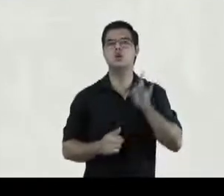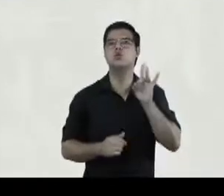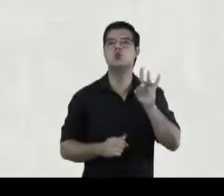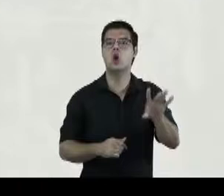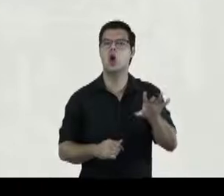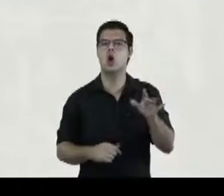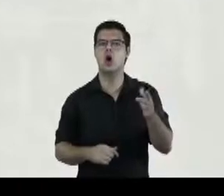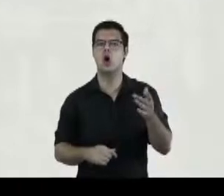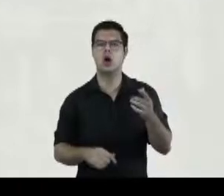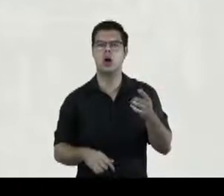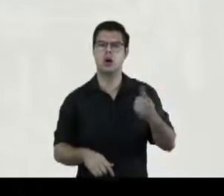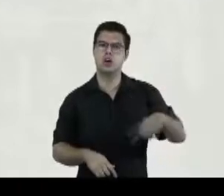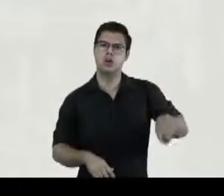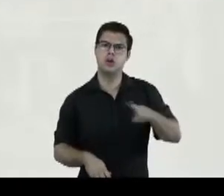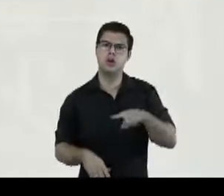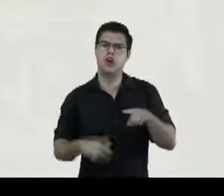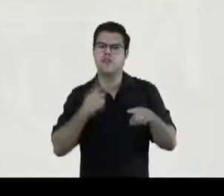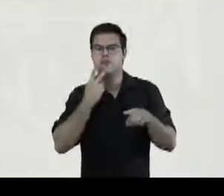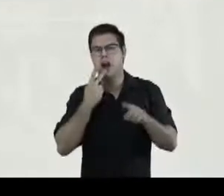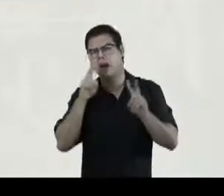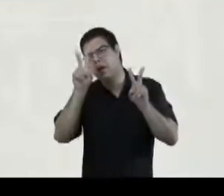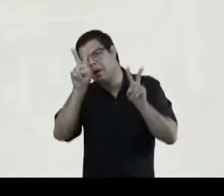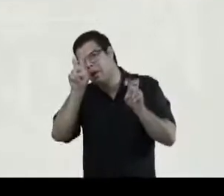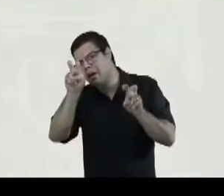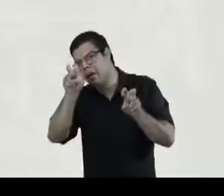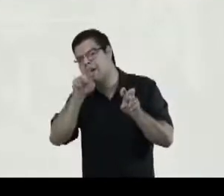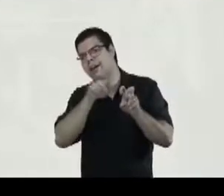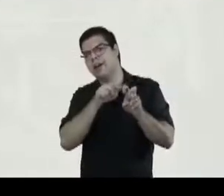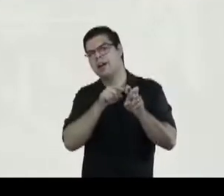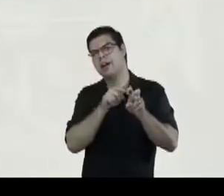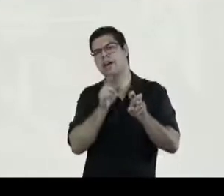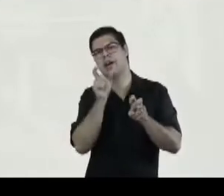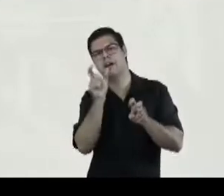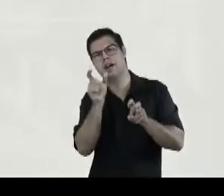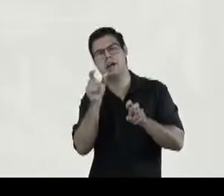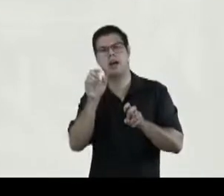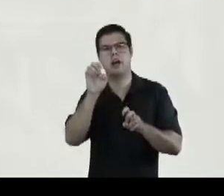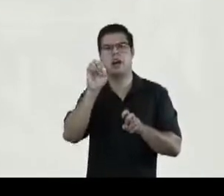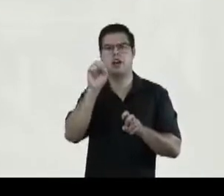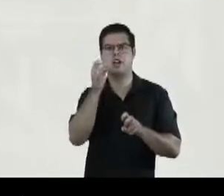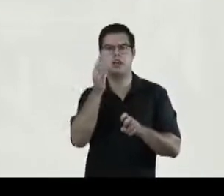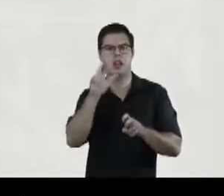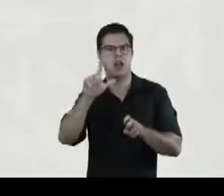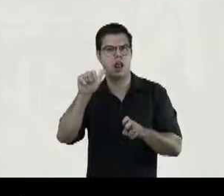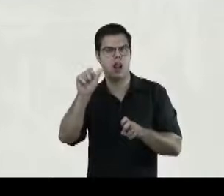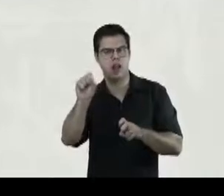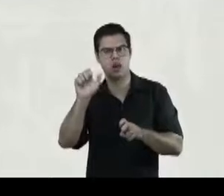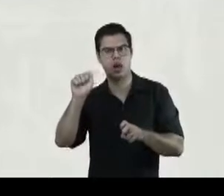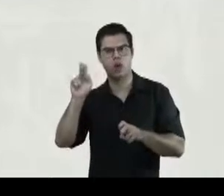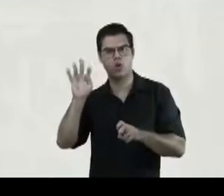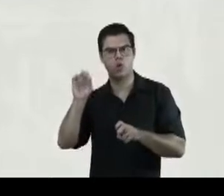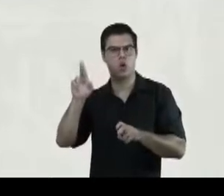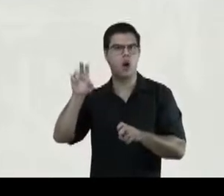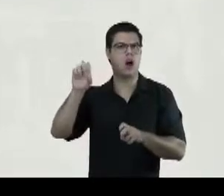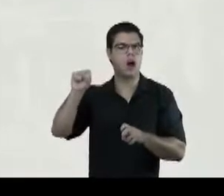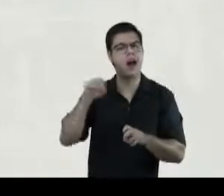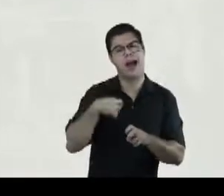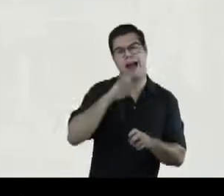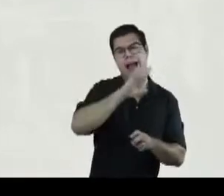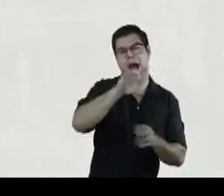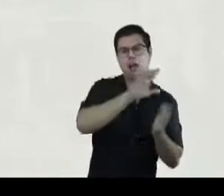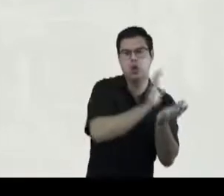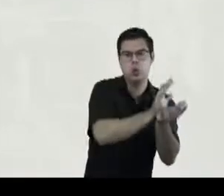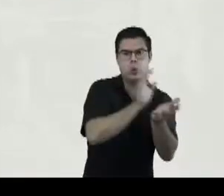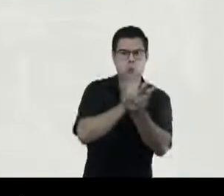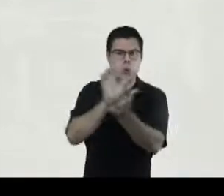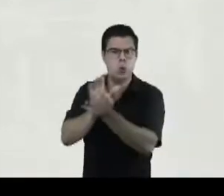auteurs sont développées par chaque agence bibliographique nationale. La plupart du temps, dans la plupart des